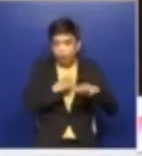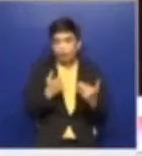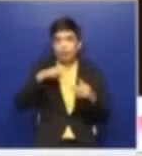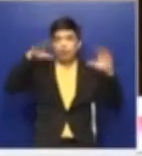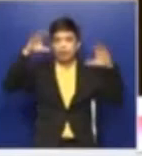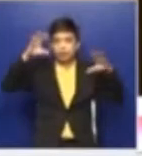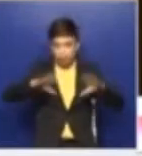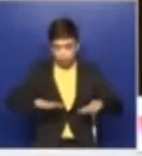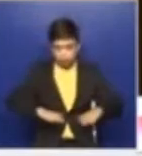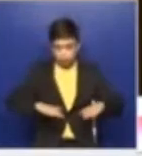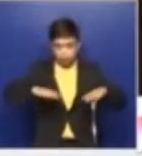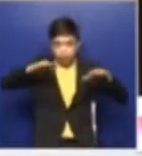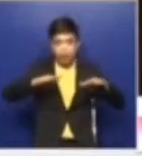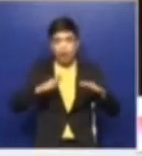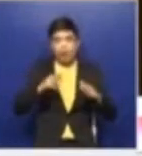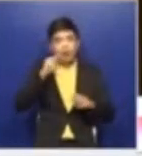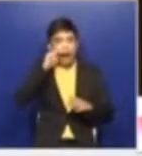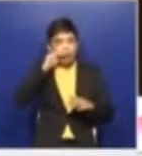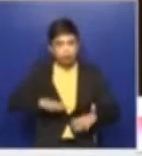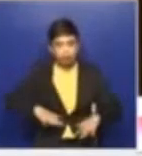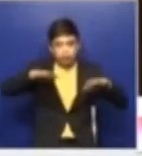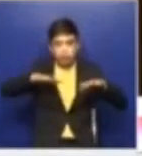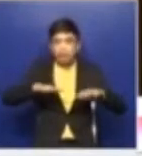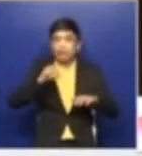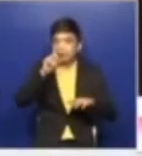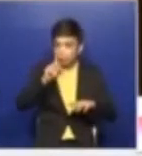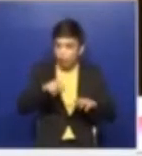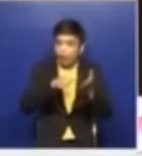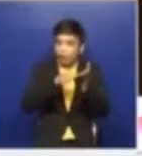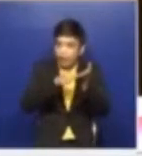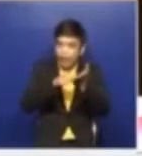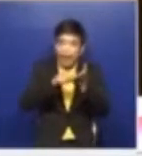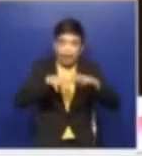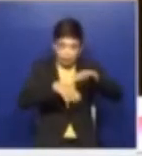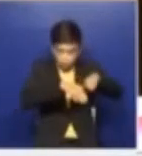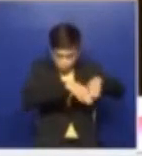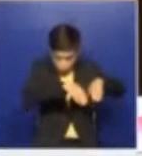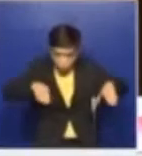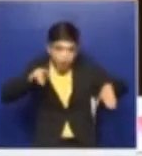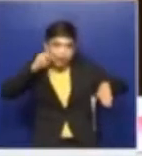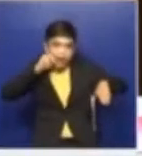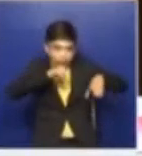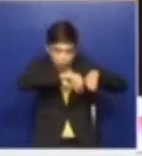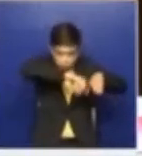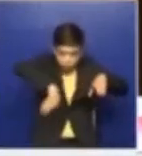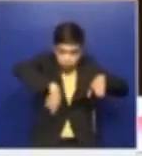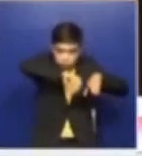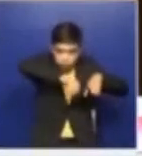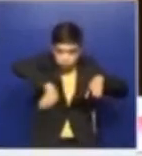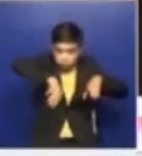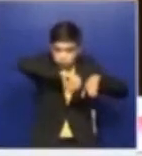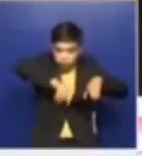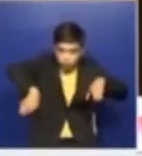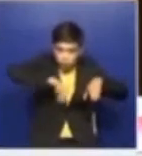ระบายเพราะฉะนั้นการที่จะปรับปรุงเรื่องท่อระบายน้ำต่างๆนั้นให้สามารถดำ